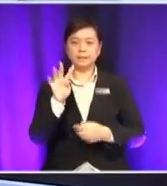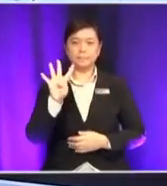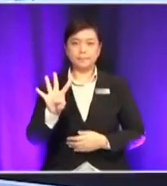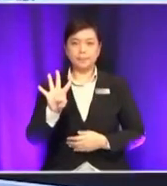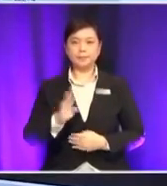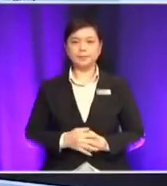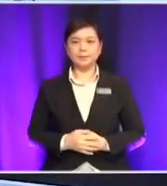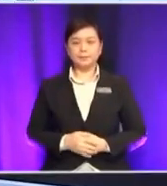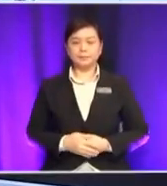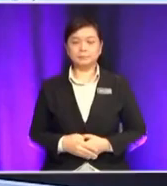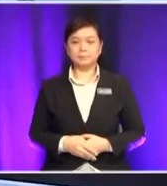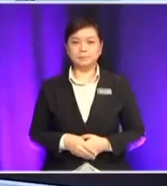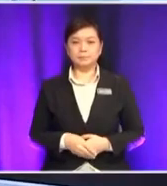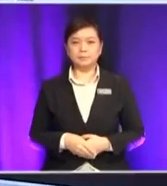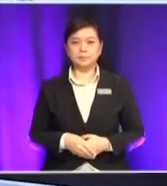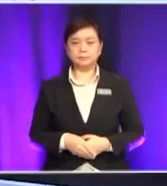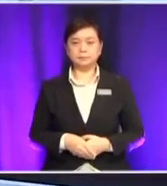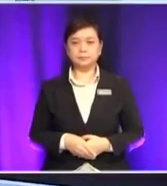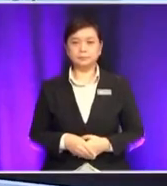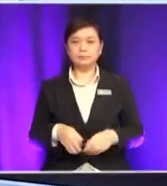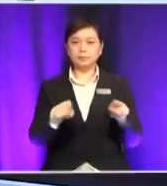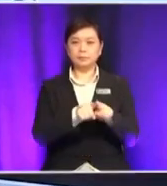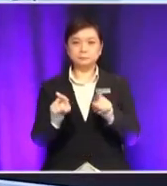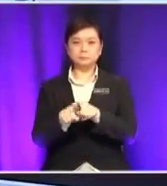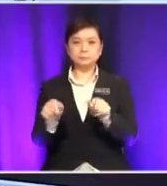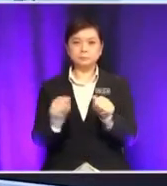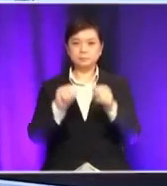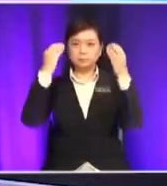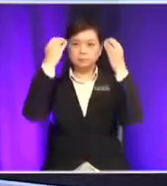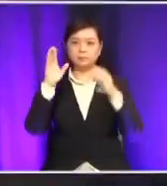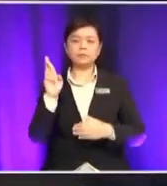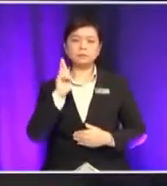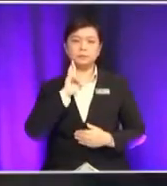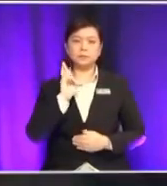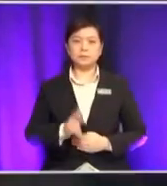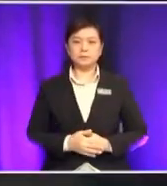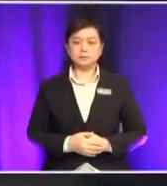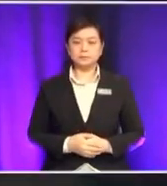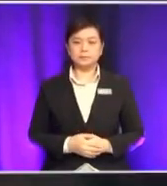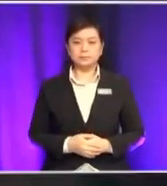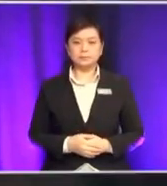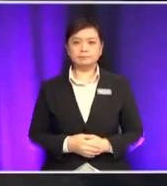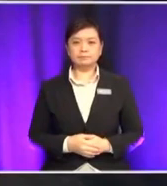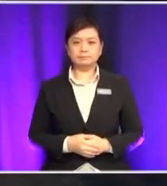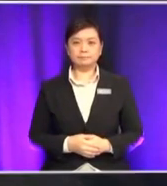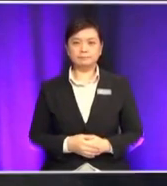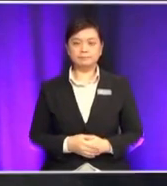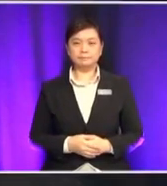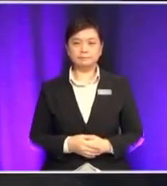meiosis yang unik bersama dengan cekgu Rama Baiklah semangat